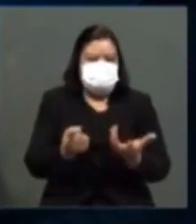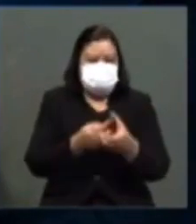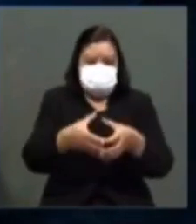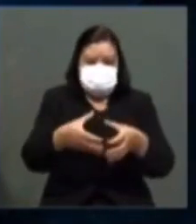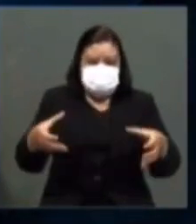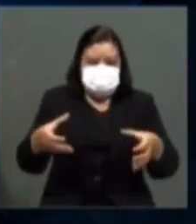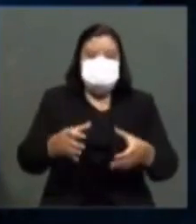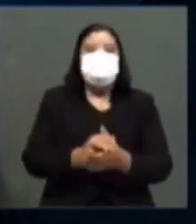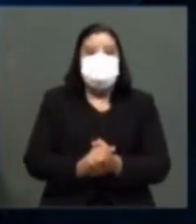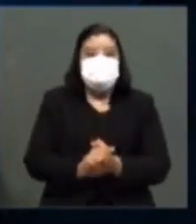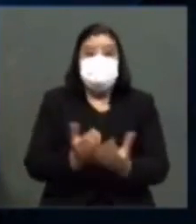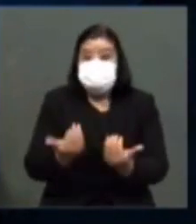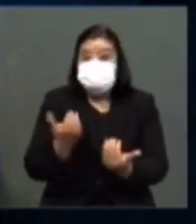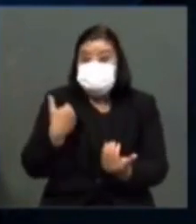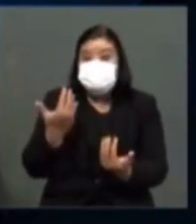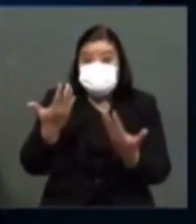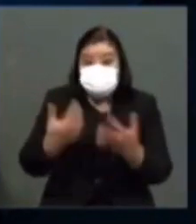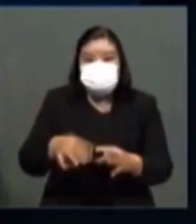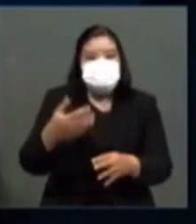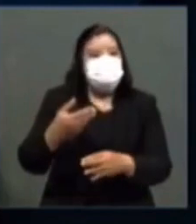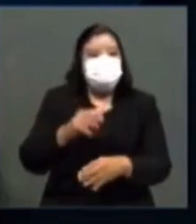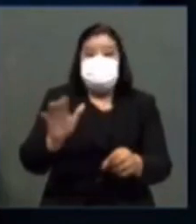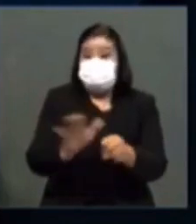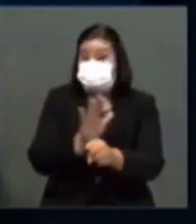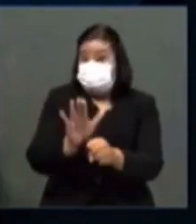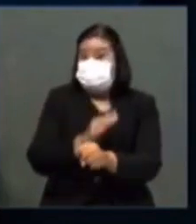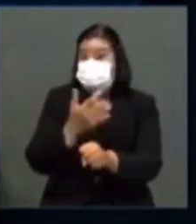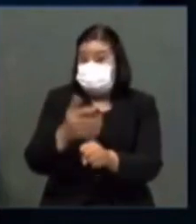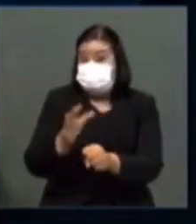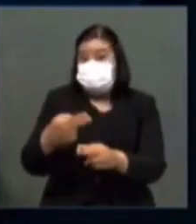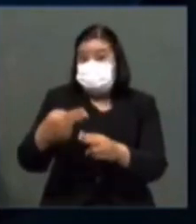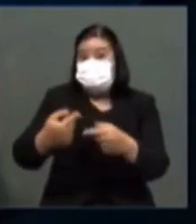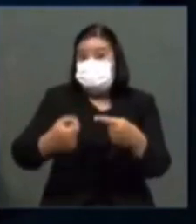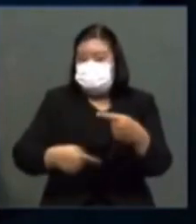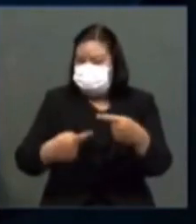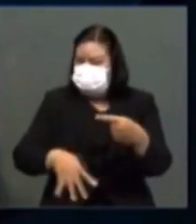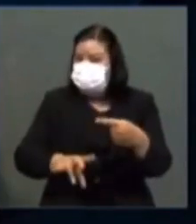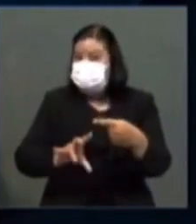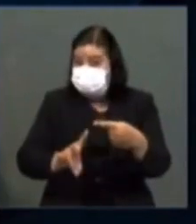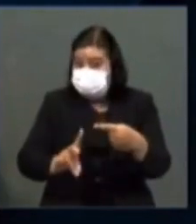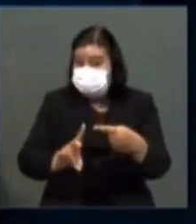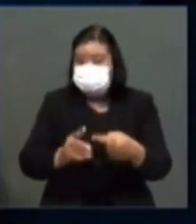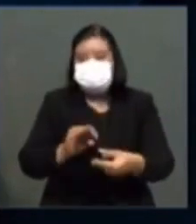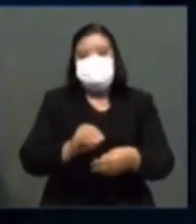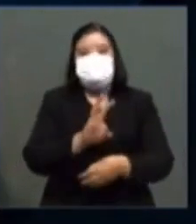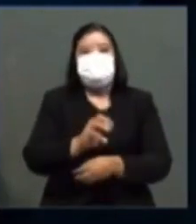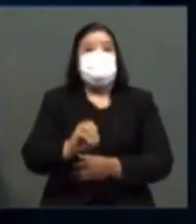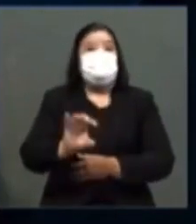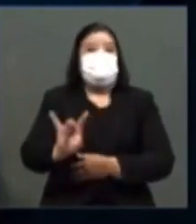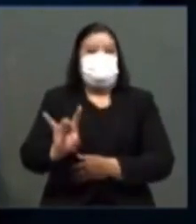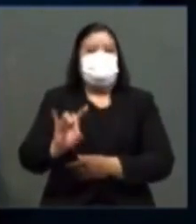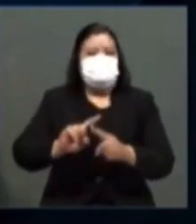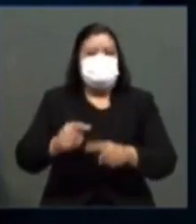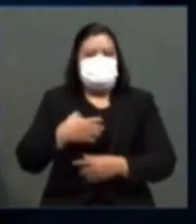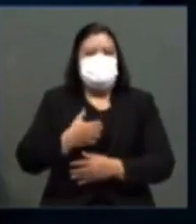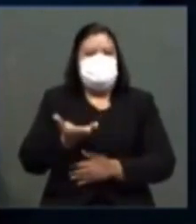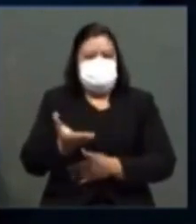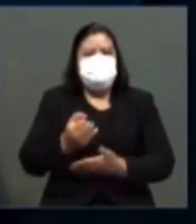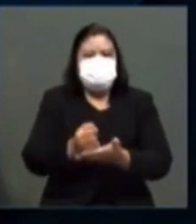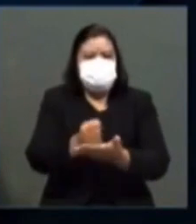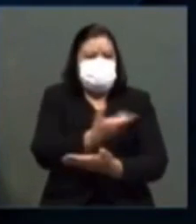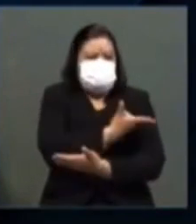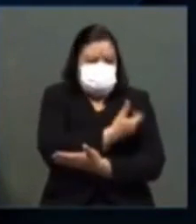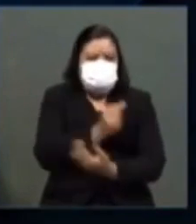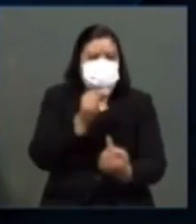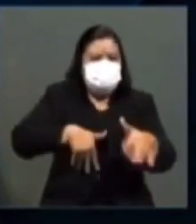เป้าหมายที่เป็นกลุ่มเสี่ยงครบแล้วขอให้แต่ละจังหวัดพิจารณาการฉีดวัคซีนเพื่อขับเคลื่อนเศรษฐกิจในพื้นที่ด้วย